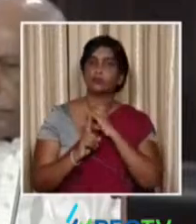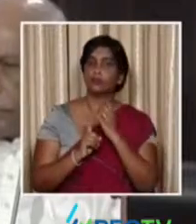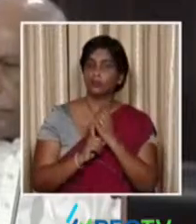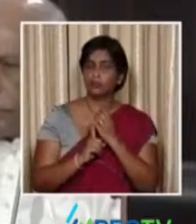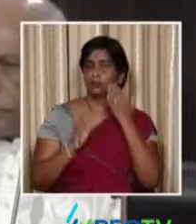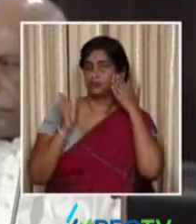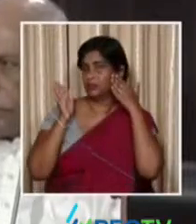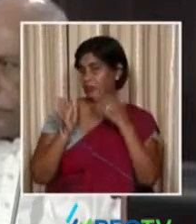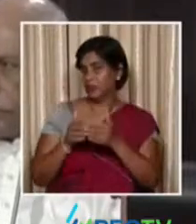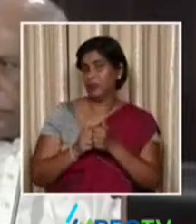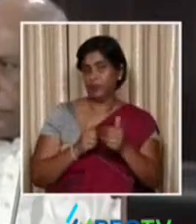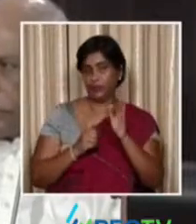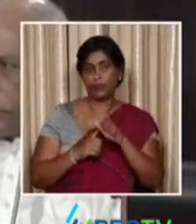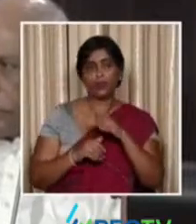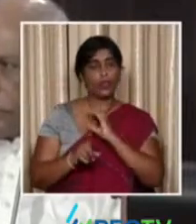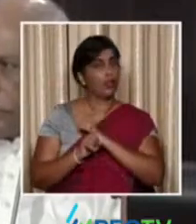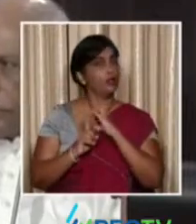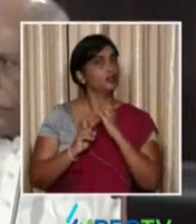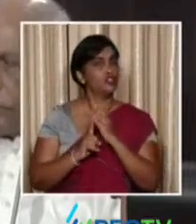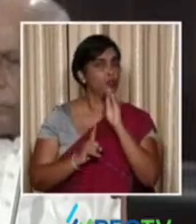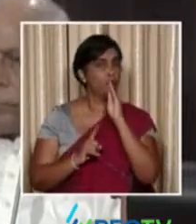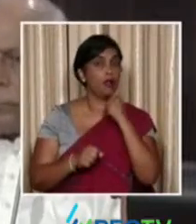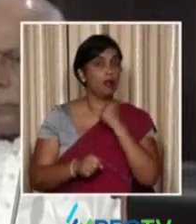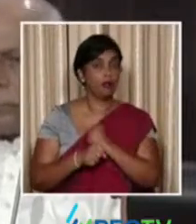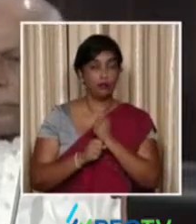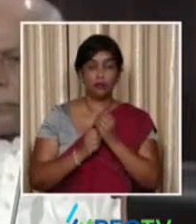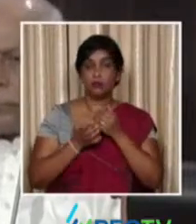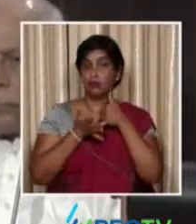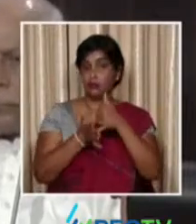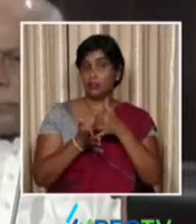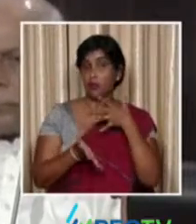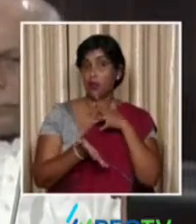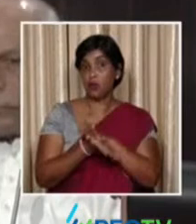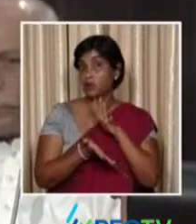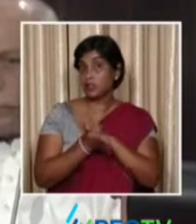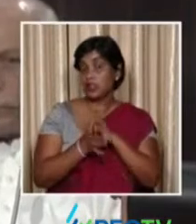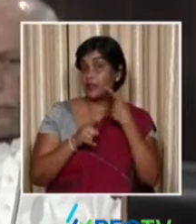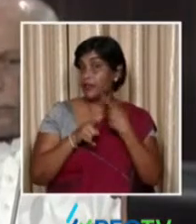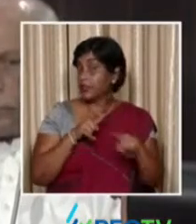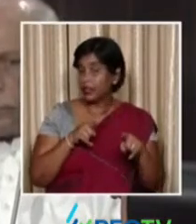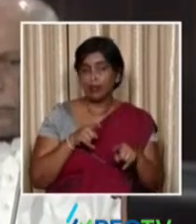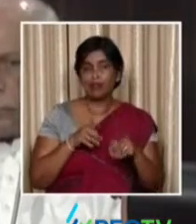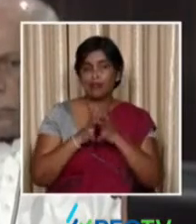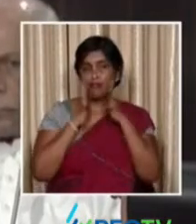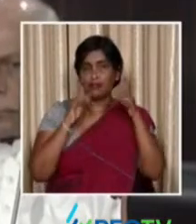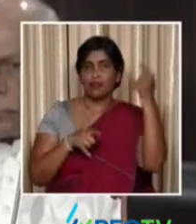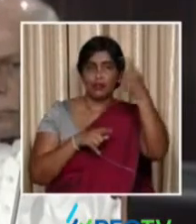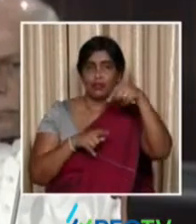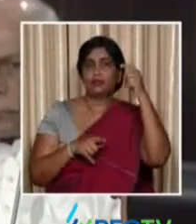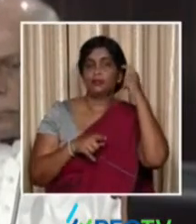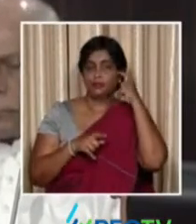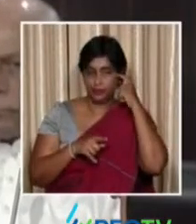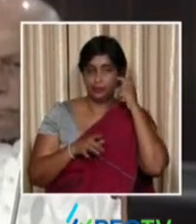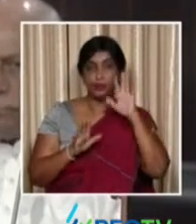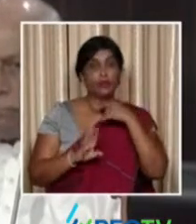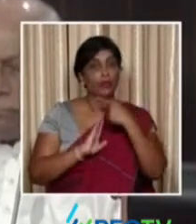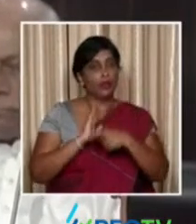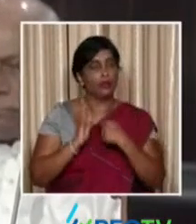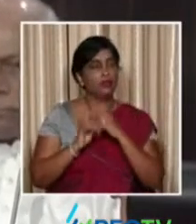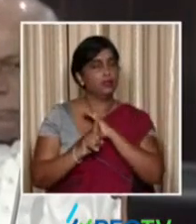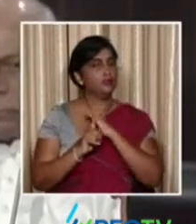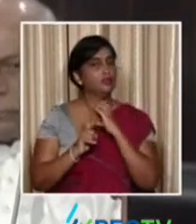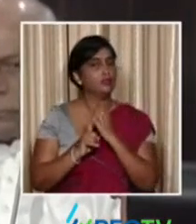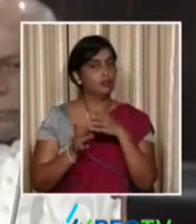සීමාවන්ට යටත්ව තියෙනවා. සංස්කෘතිය යනු රාජ්‍ය සම්මාන උත්සවය පැවැත්වීමට පමණක් කියා බොහෝ දිනක් සිතාගෙන සිටිනවා. රටේ